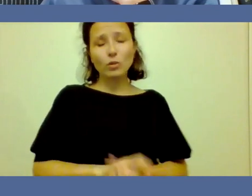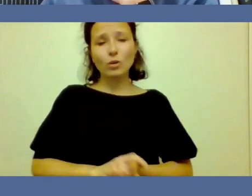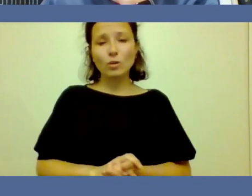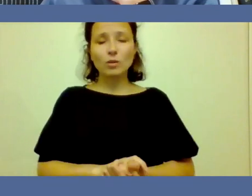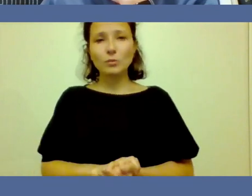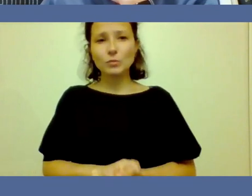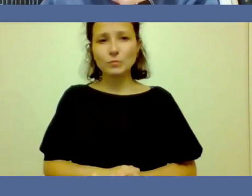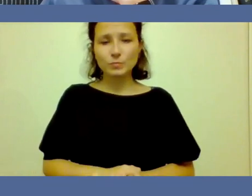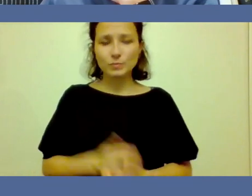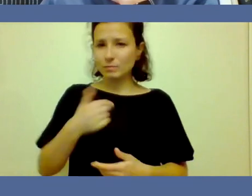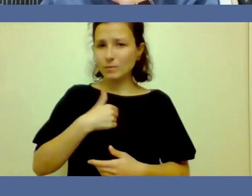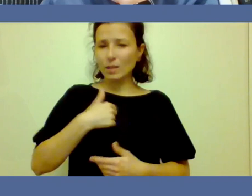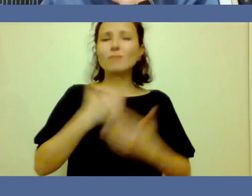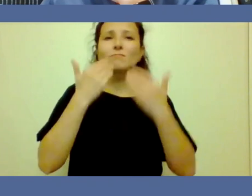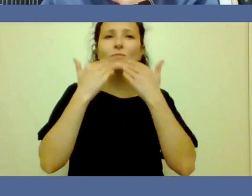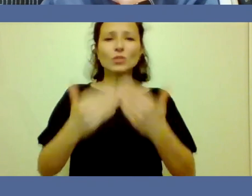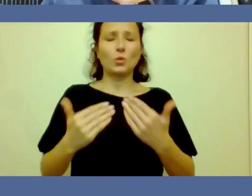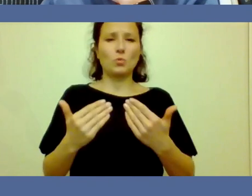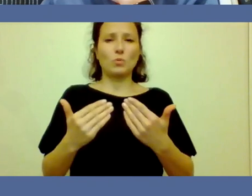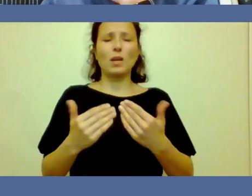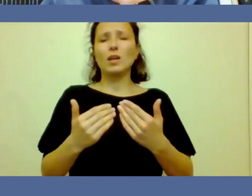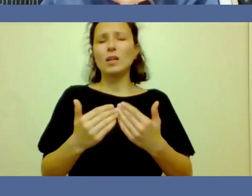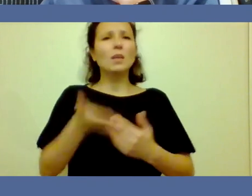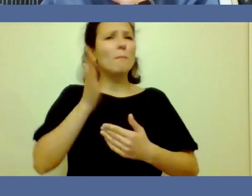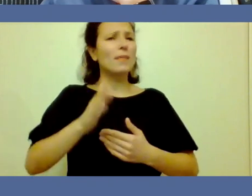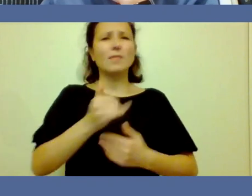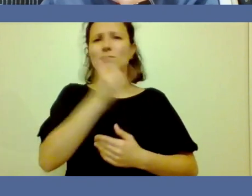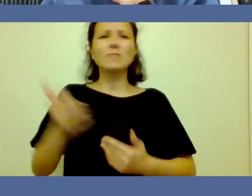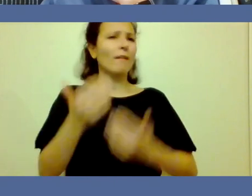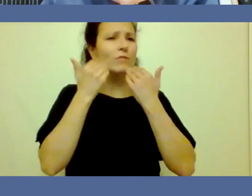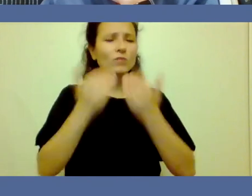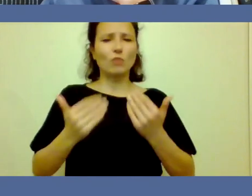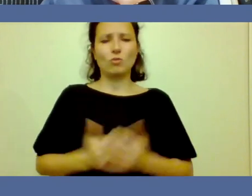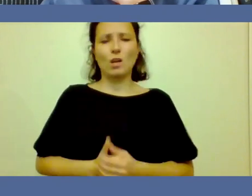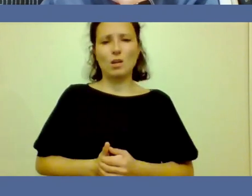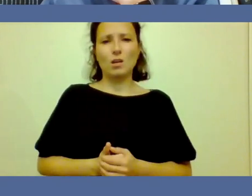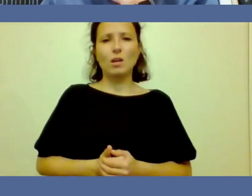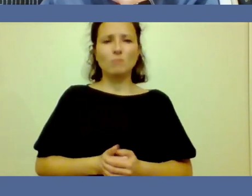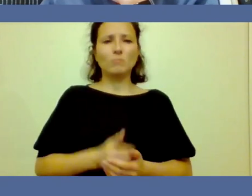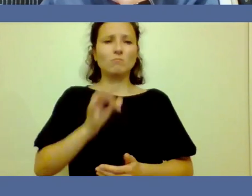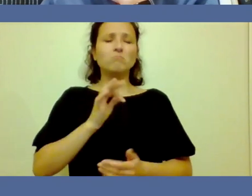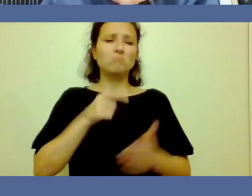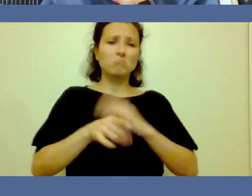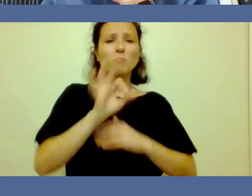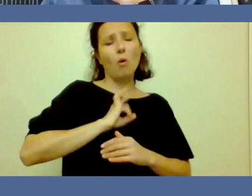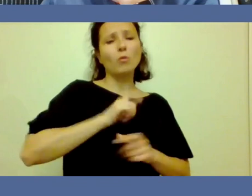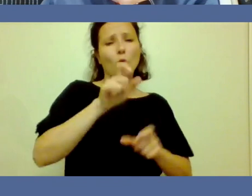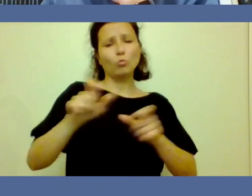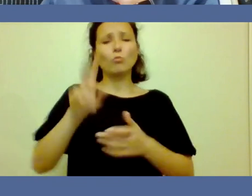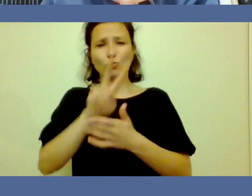naprawdę jestem wdzięczna i dozgonnie będę wdzięczna chyba moim czytelnikom, którzy po